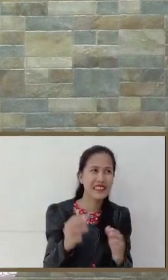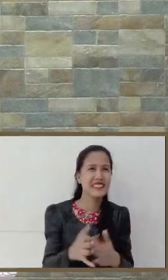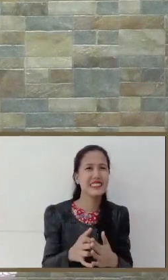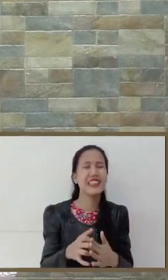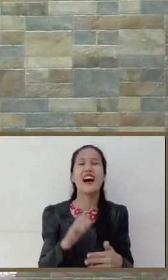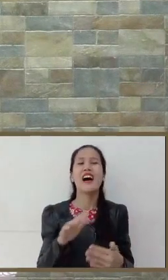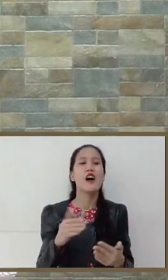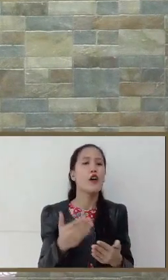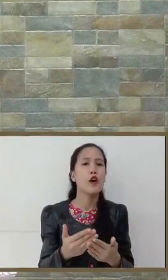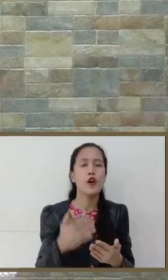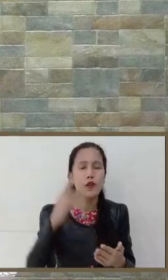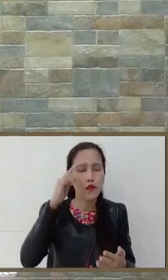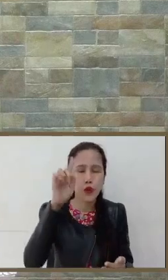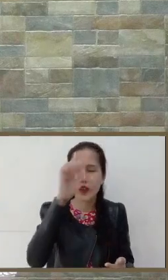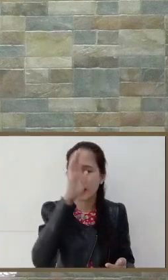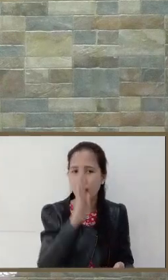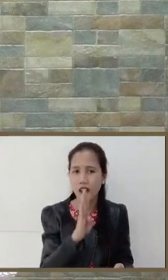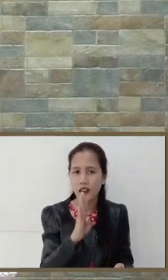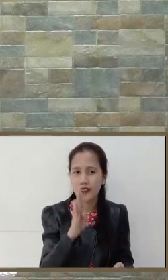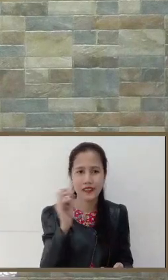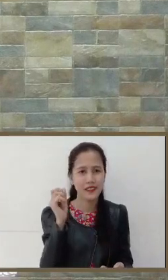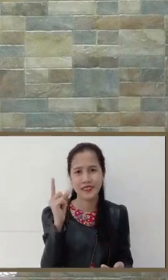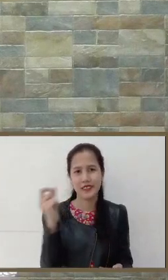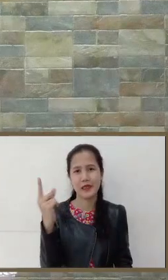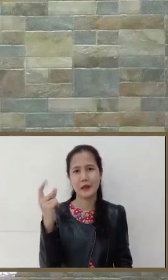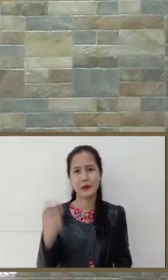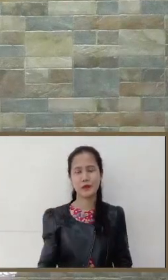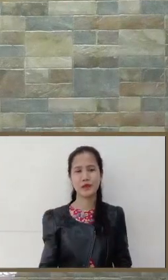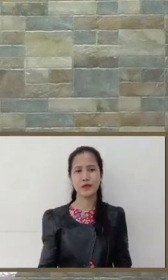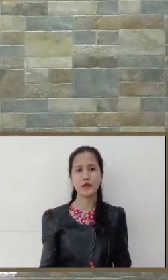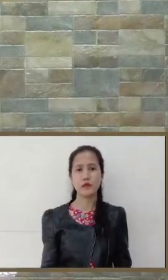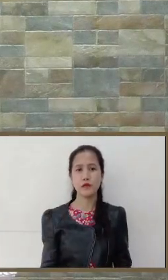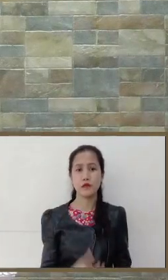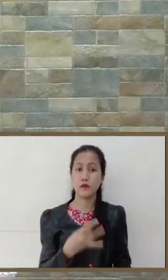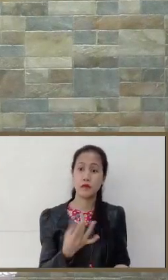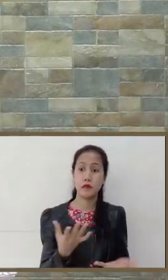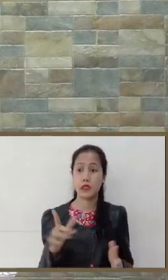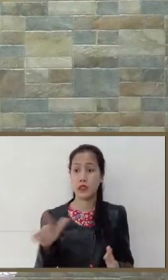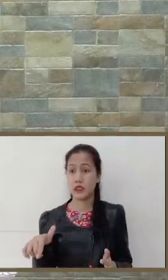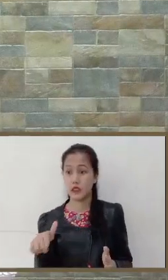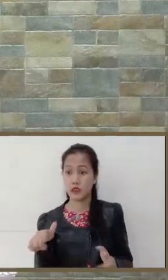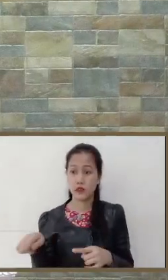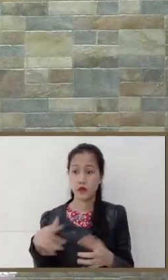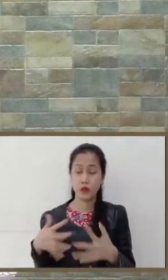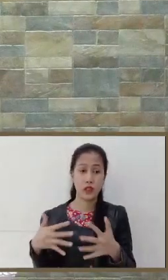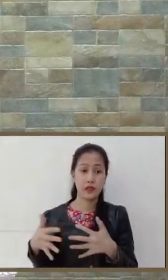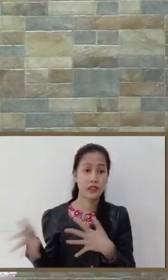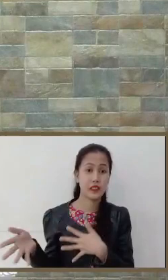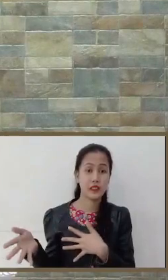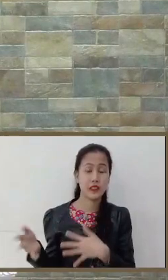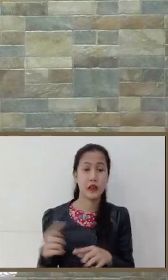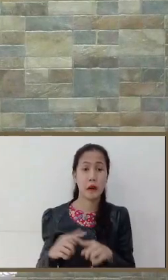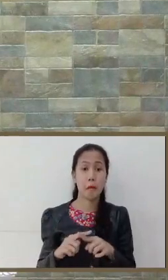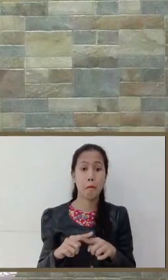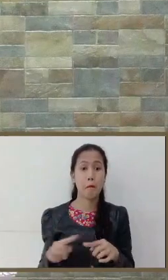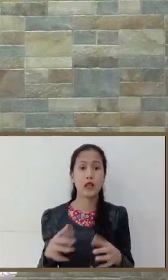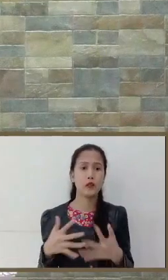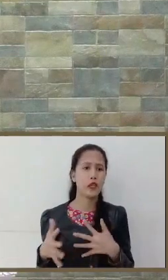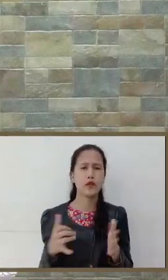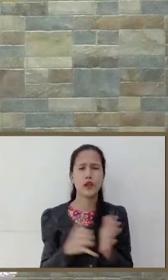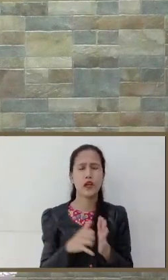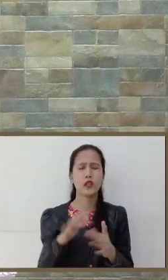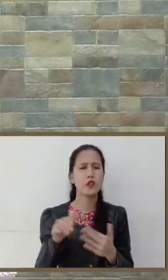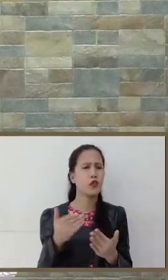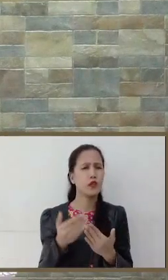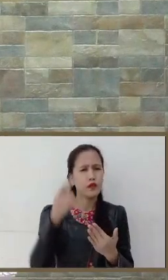Bakit naglilingkod ka sa Diyos eh? Diba, mamaya, construction worker, mamaya, ganito, kung ano-ano ng ano, pero pa, ano pa man yan, basta sa gawain ng